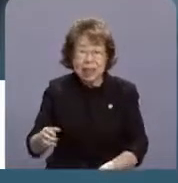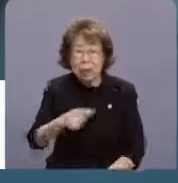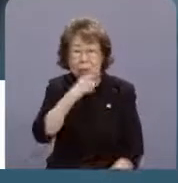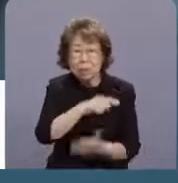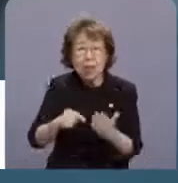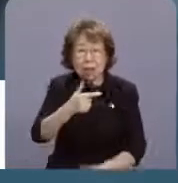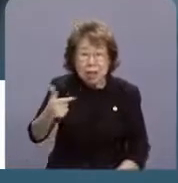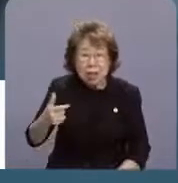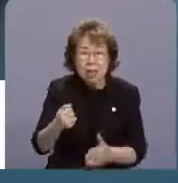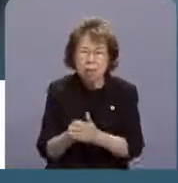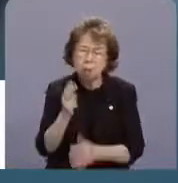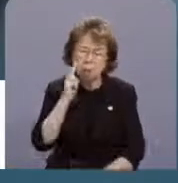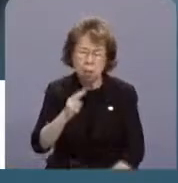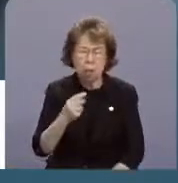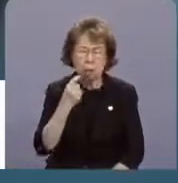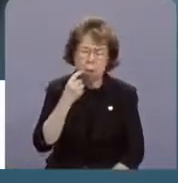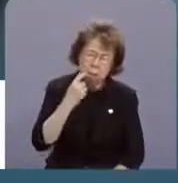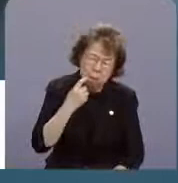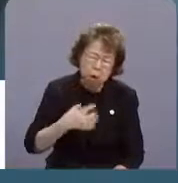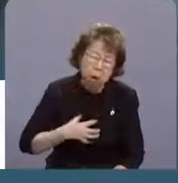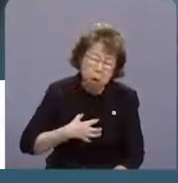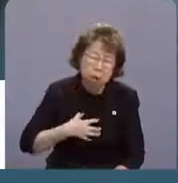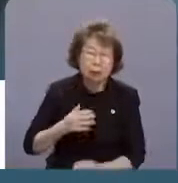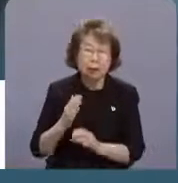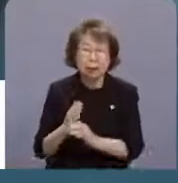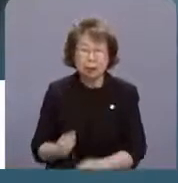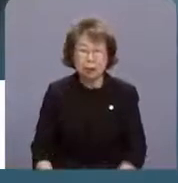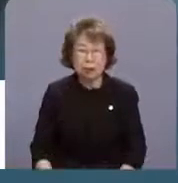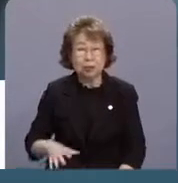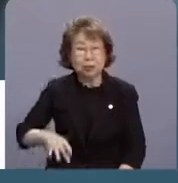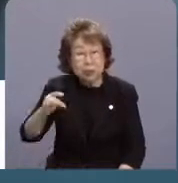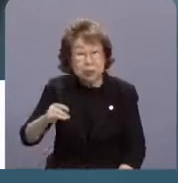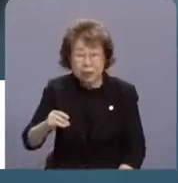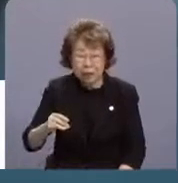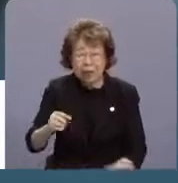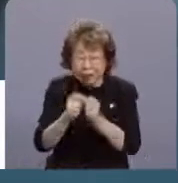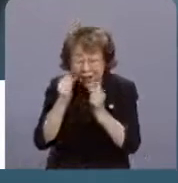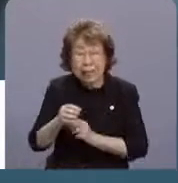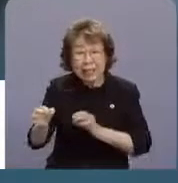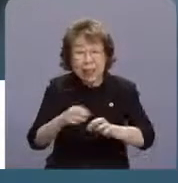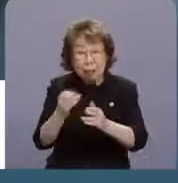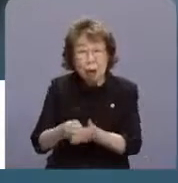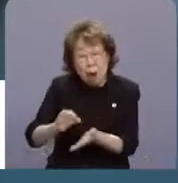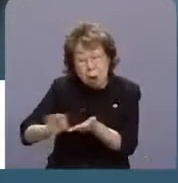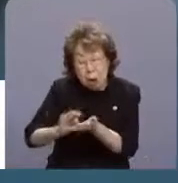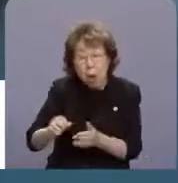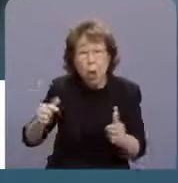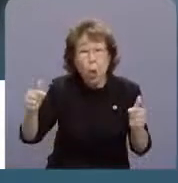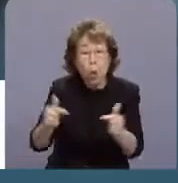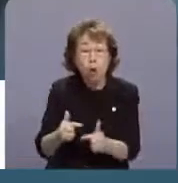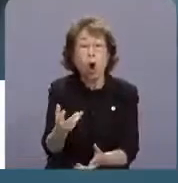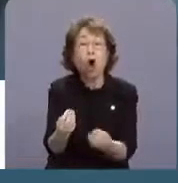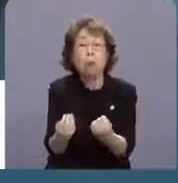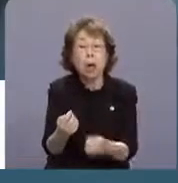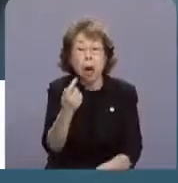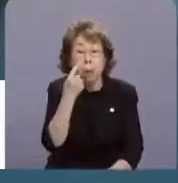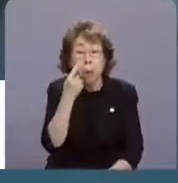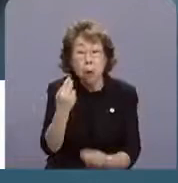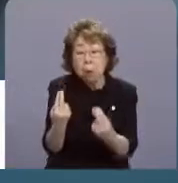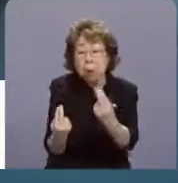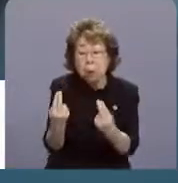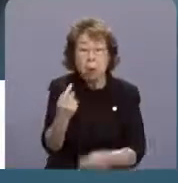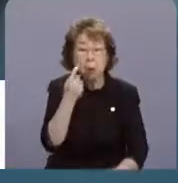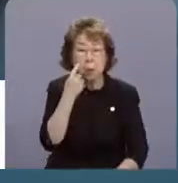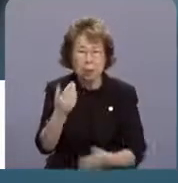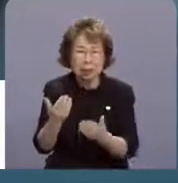지역 상권의 상황은 더욱 절 밝혀지고 있는데요 먼저 소상공인 의 매출 감소가 어느정도 일지 황 현규 기자가 빅데이터로